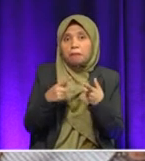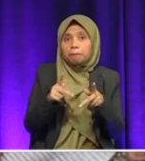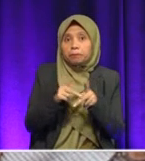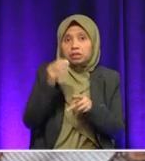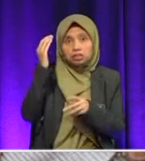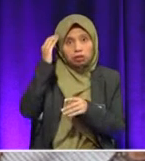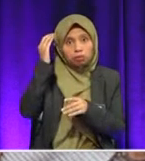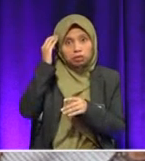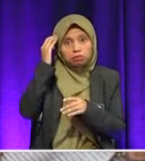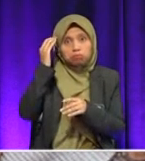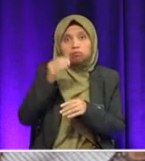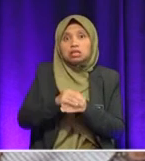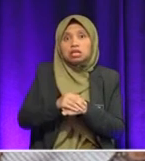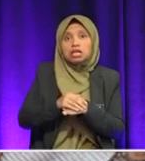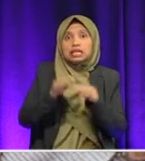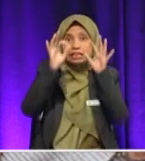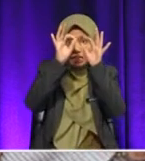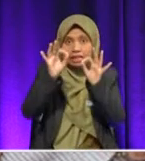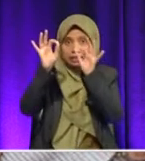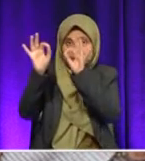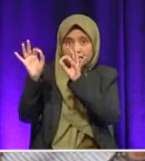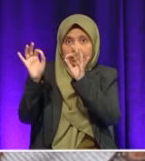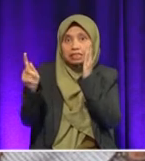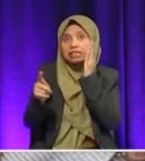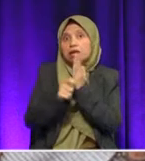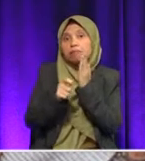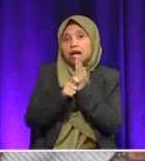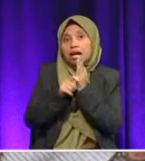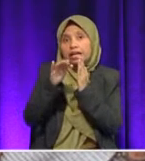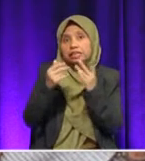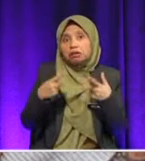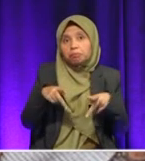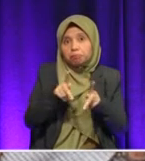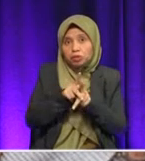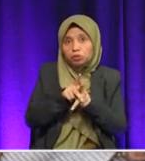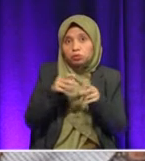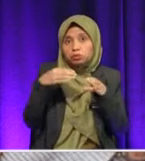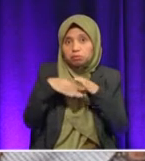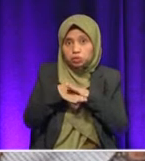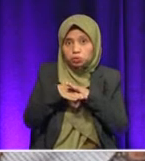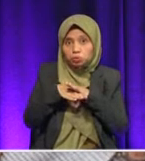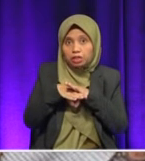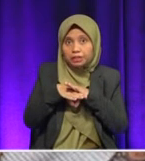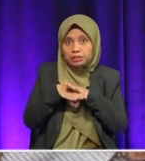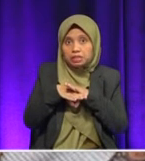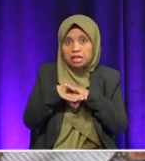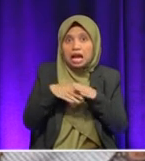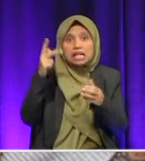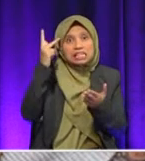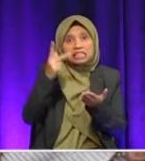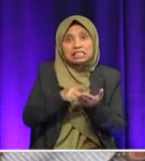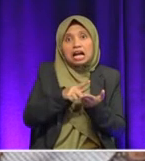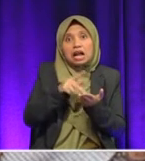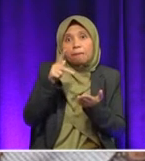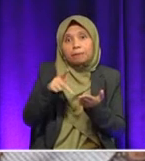ketahui hiasan tambahan Apakah hiasan yang perlu kita masukkan 1.13 juga kenal pasti